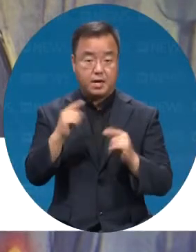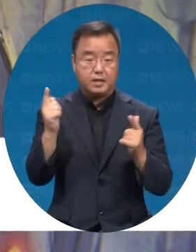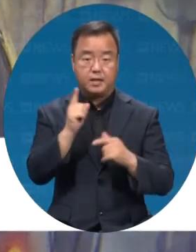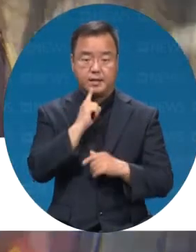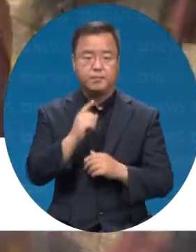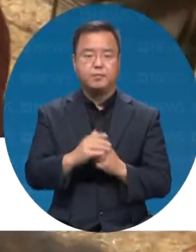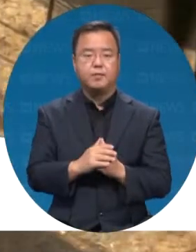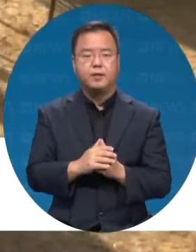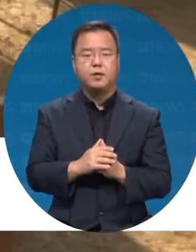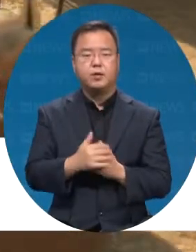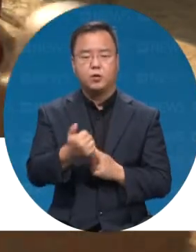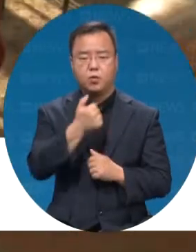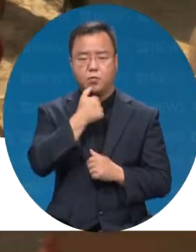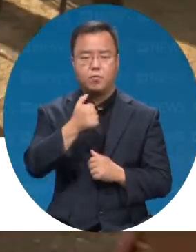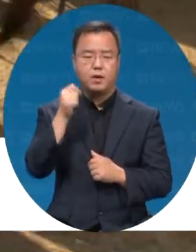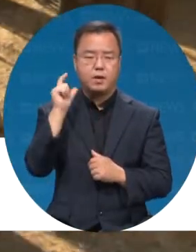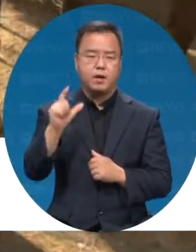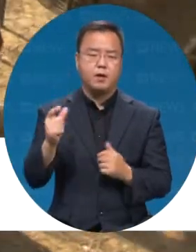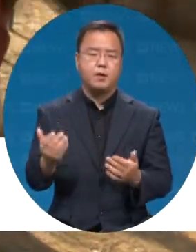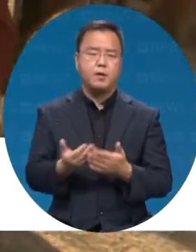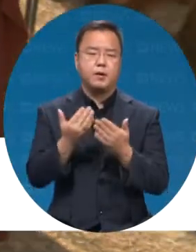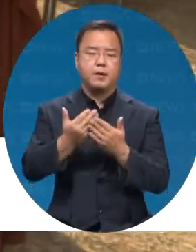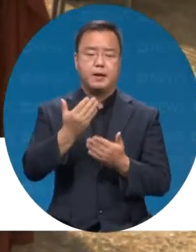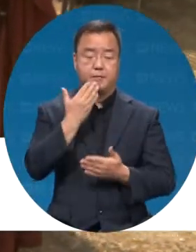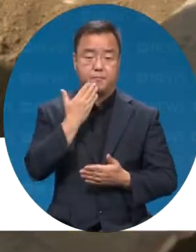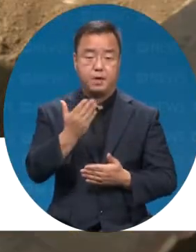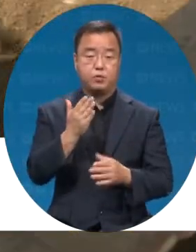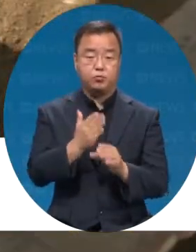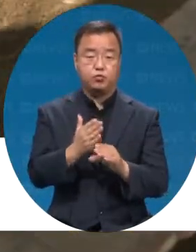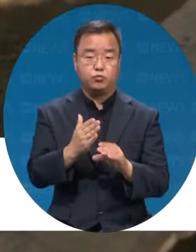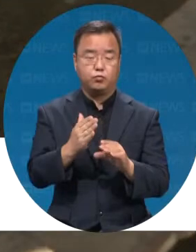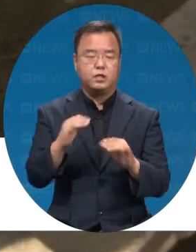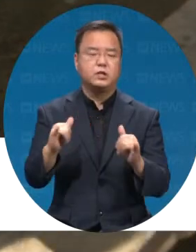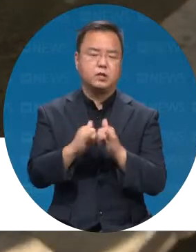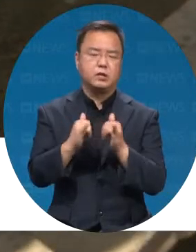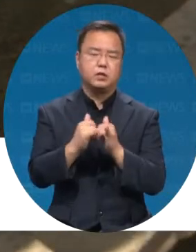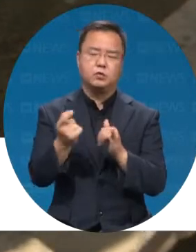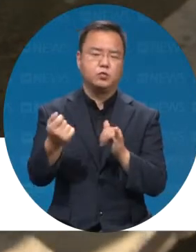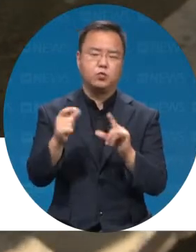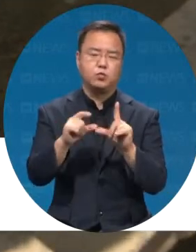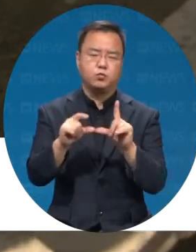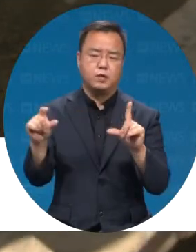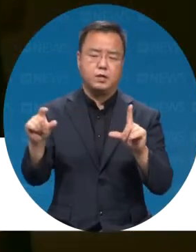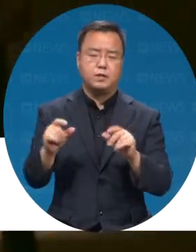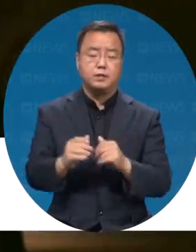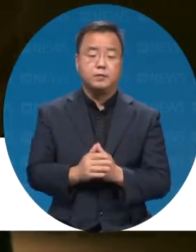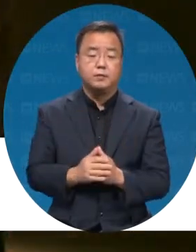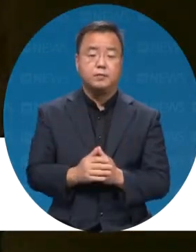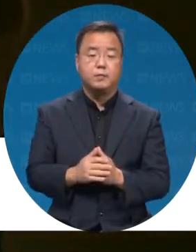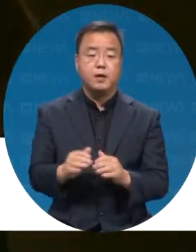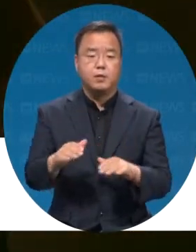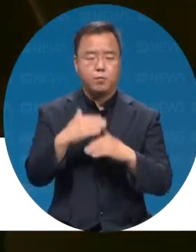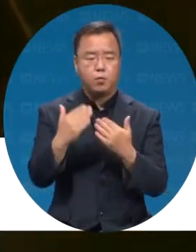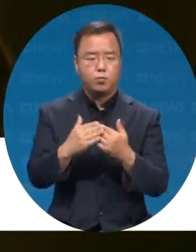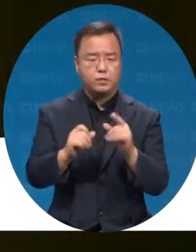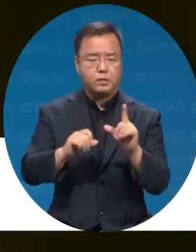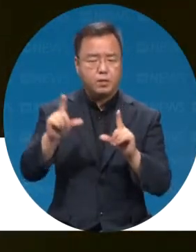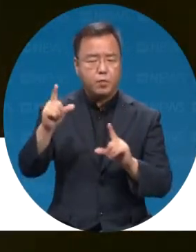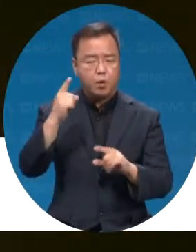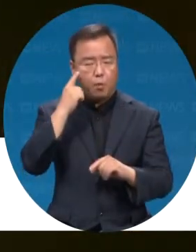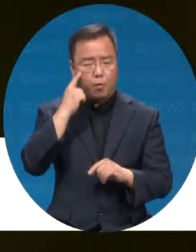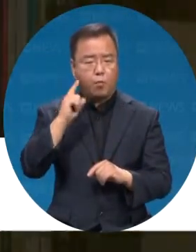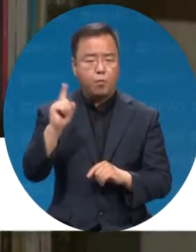그것은 로마가 강대해진 것의 일부분일 뿐이고 전체적으로 보면